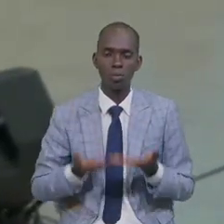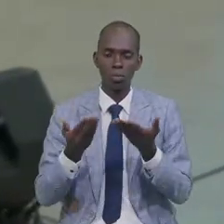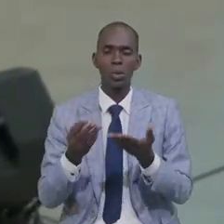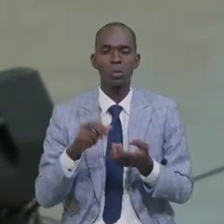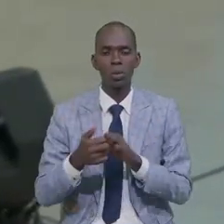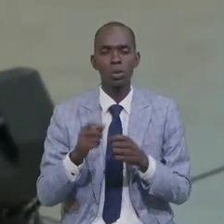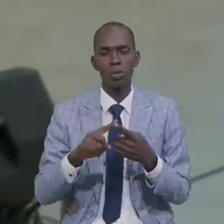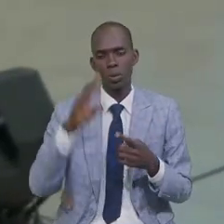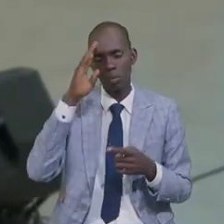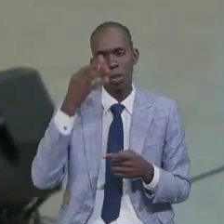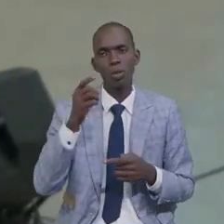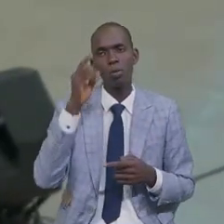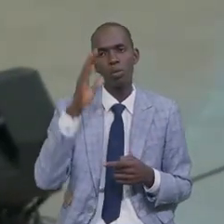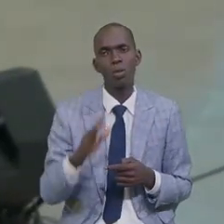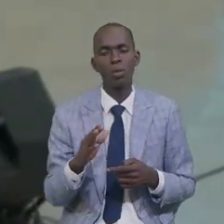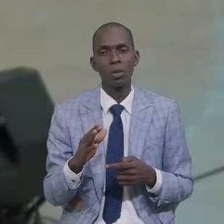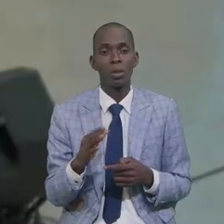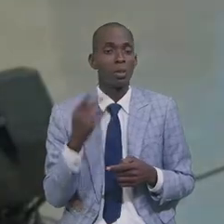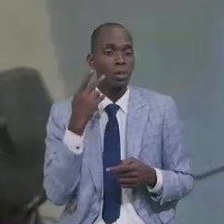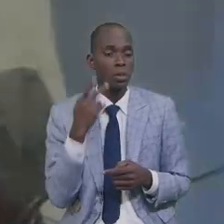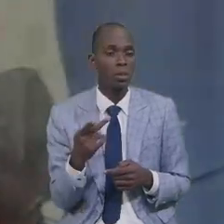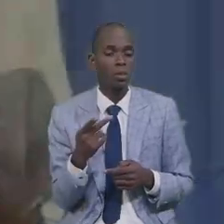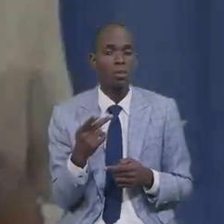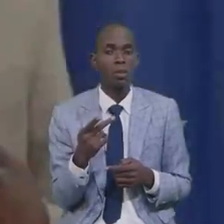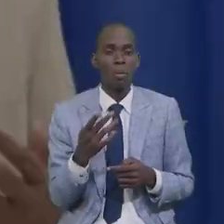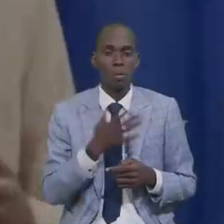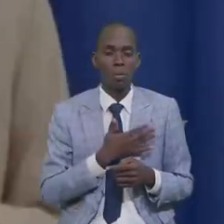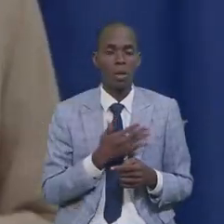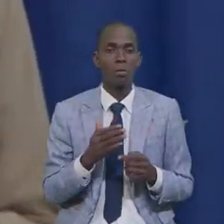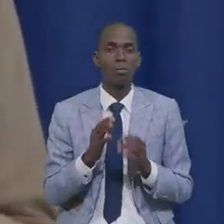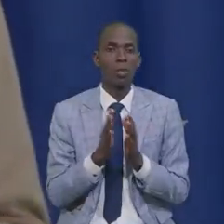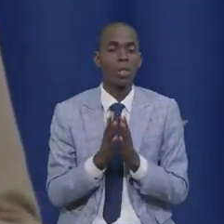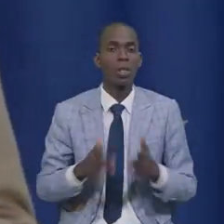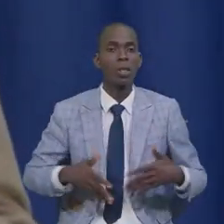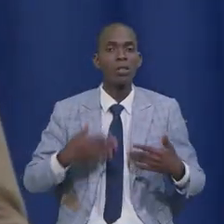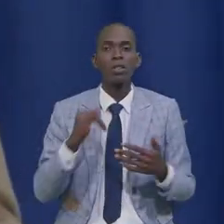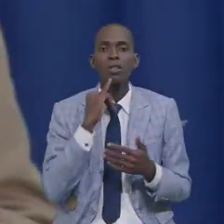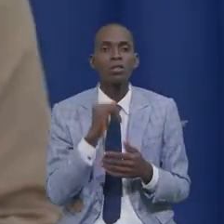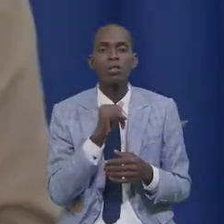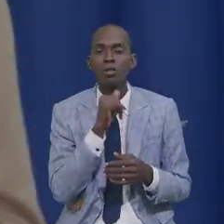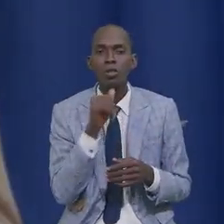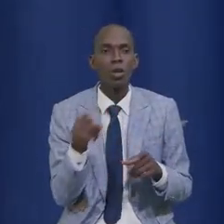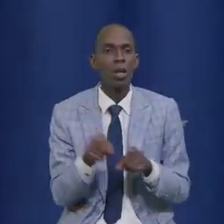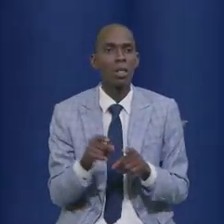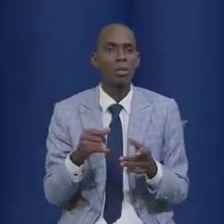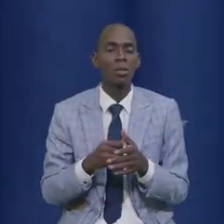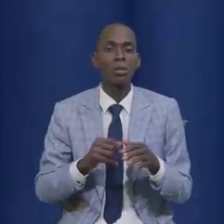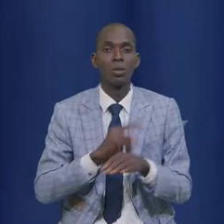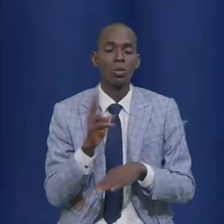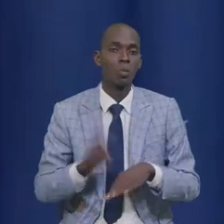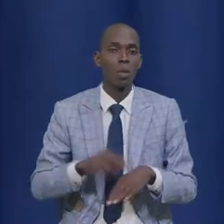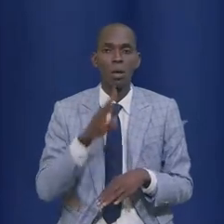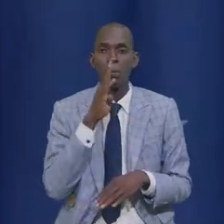Dieu. Et donc, faire la confession. C'est fait, c'est perdu. Ma vie de prière n'est plus telle qu'elle